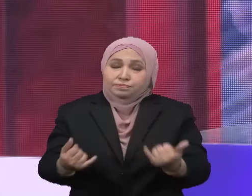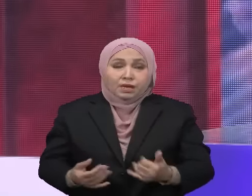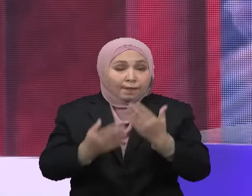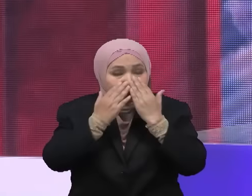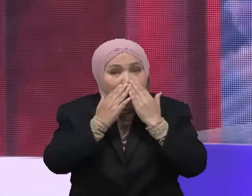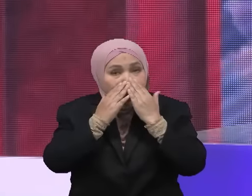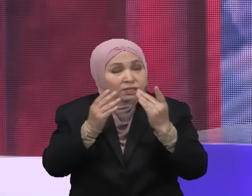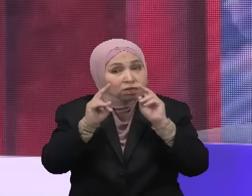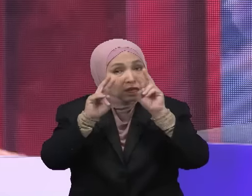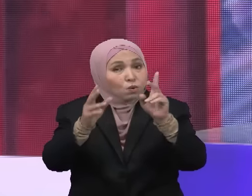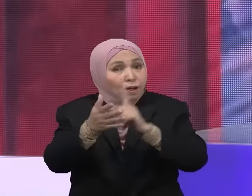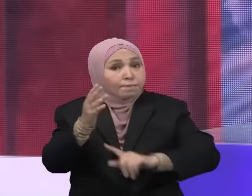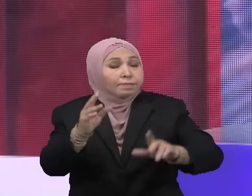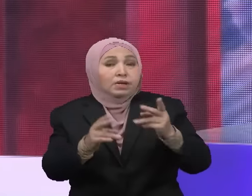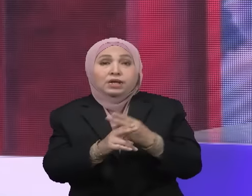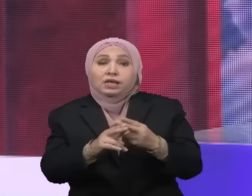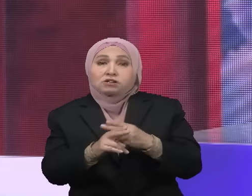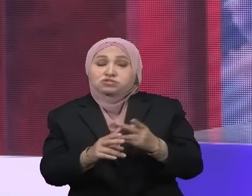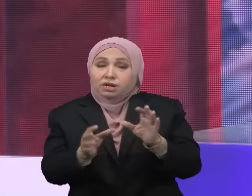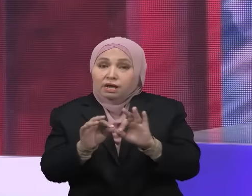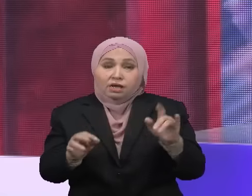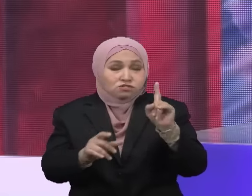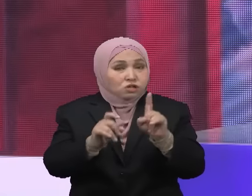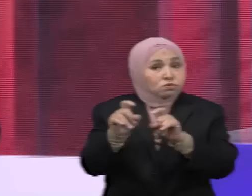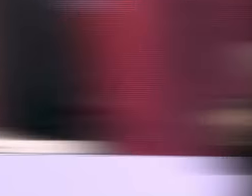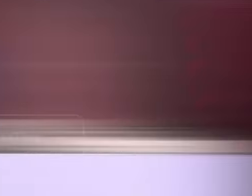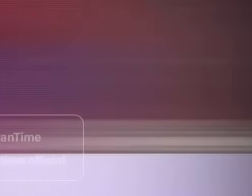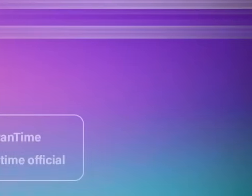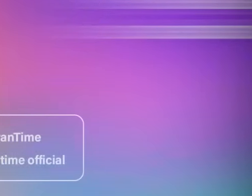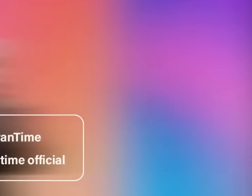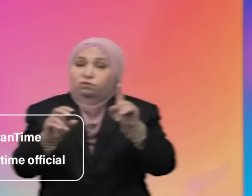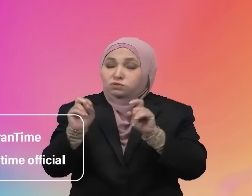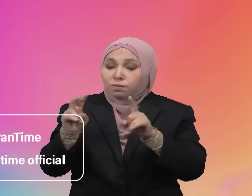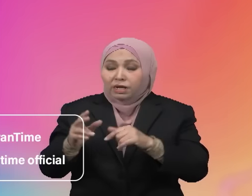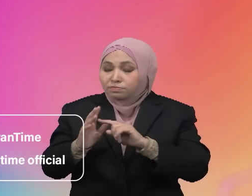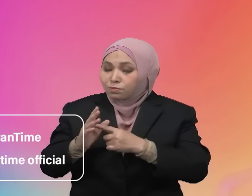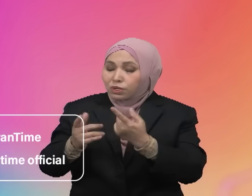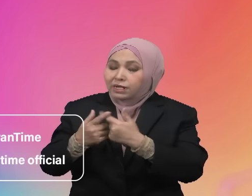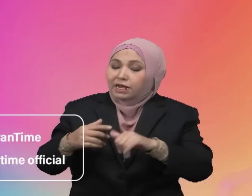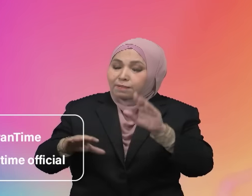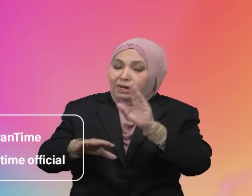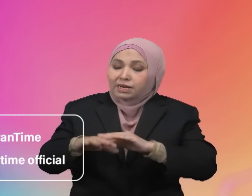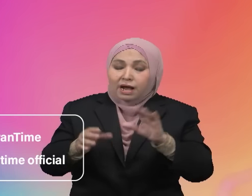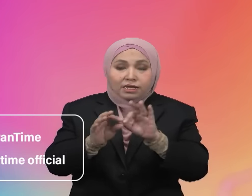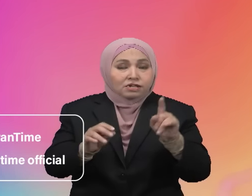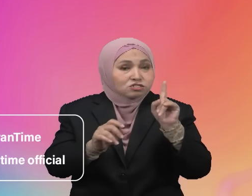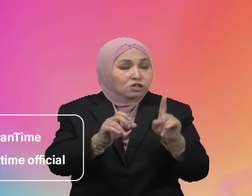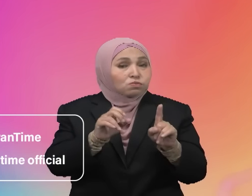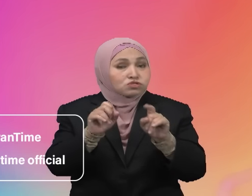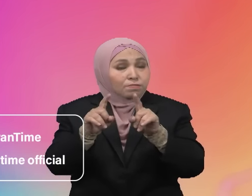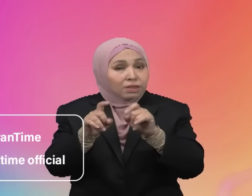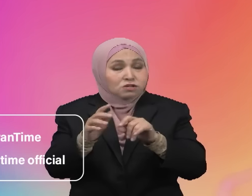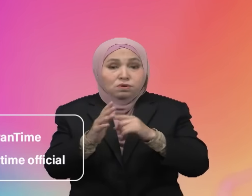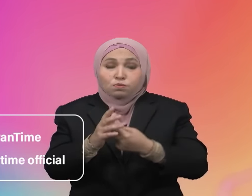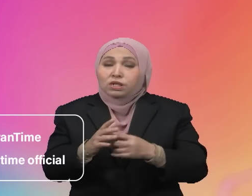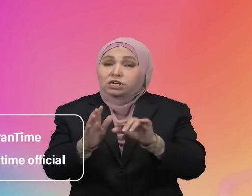Kita saksikan apakah ringkasan bagi ayat 111 dan 112. Bermula daripada ayat yang ke-111, memulakan juz